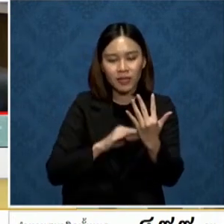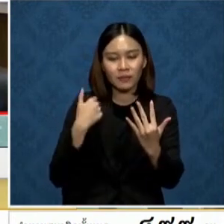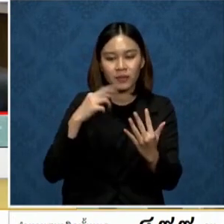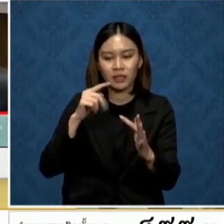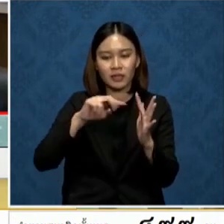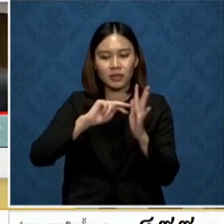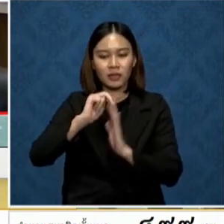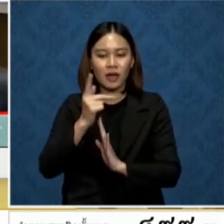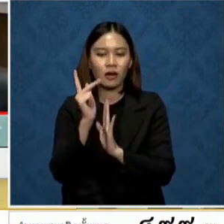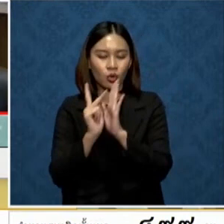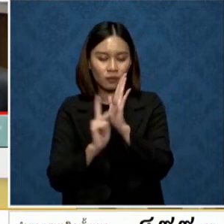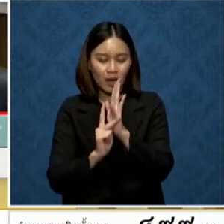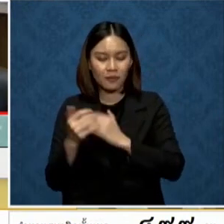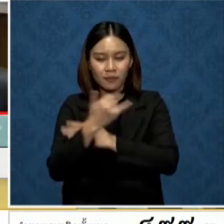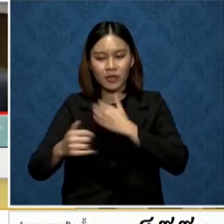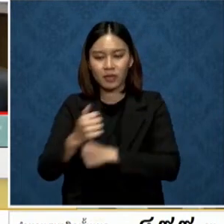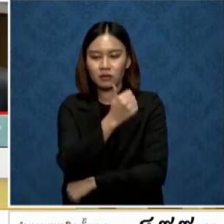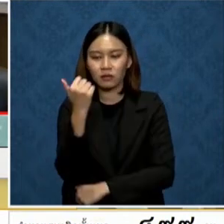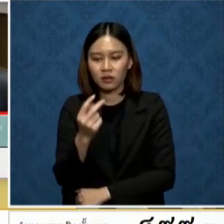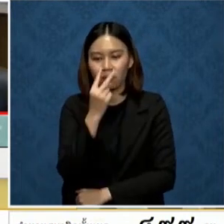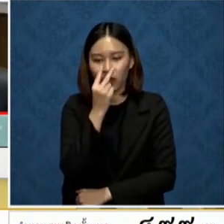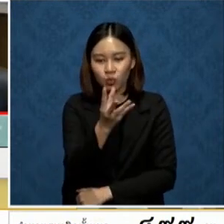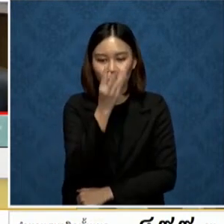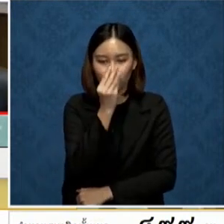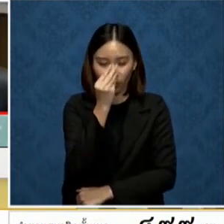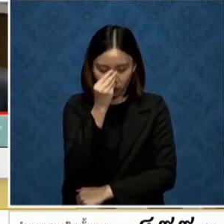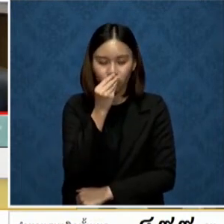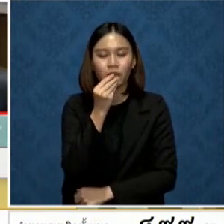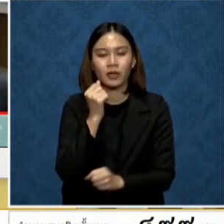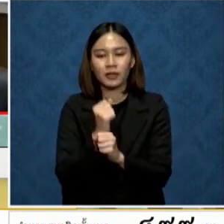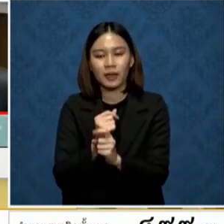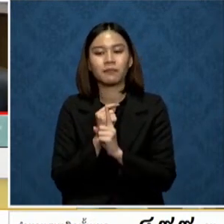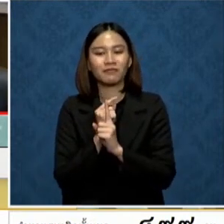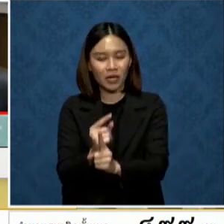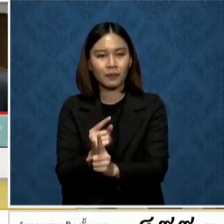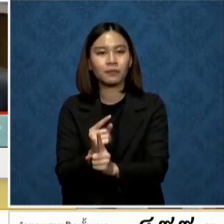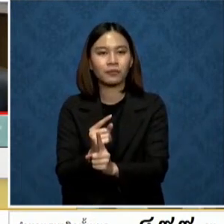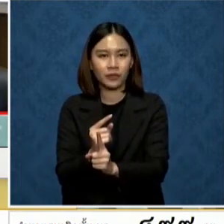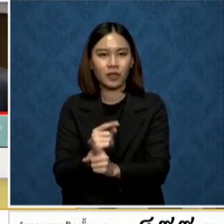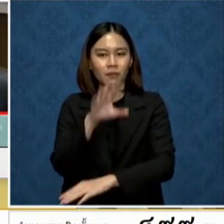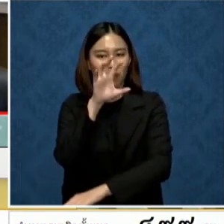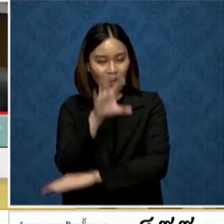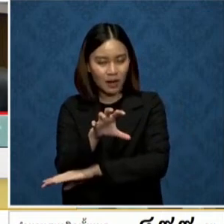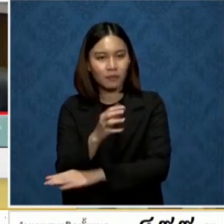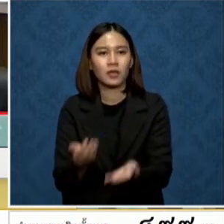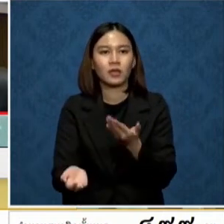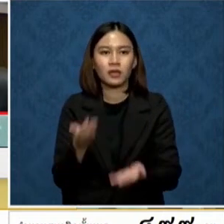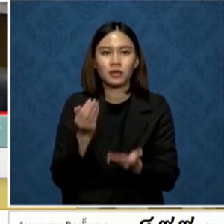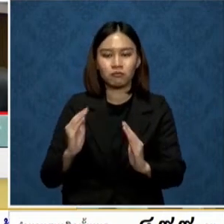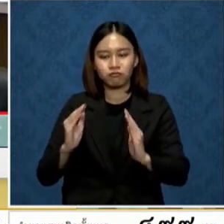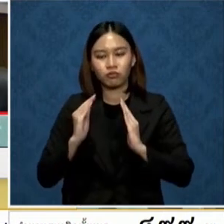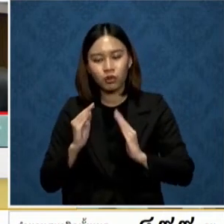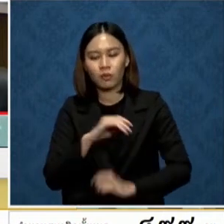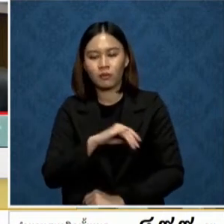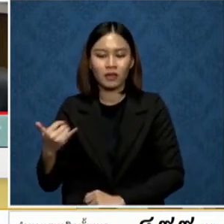ร่างกฎหมายนะคะที่ประเทศอื่นมาดูงานแล้วก็เอาไปเขียนตามเอาไปบังคับใช้หรือว่าเลียนแบบไปใน